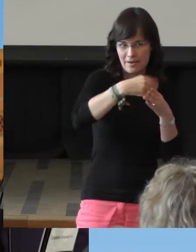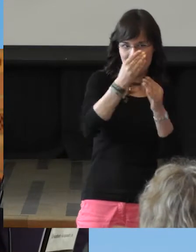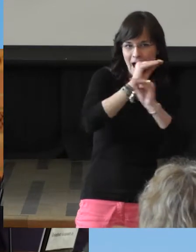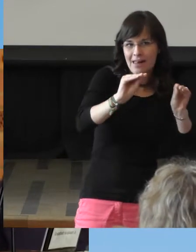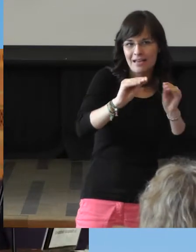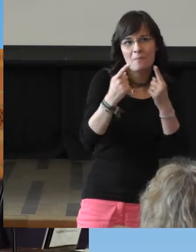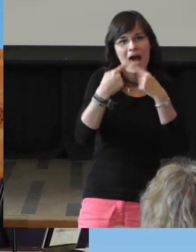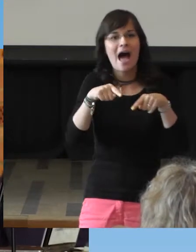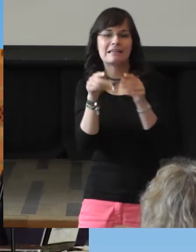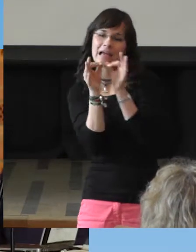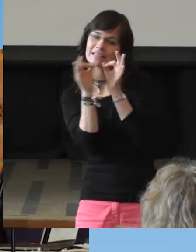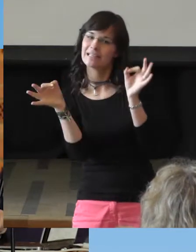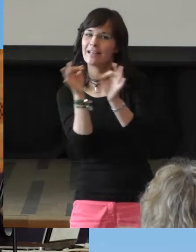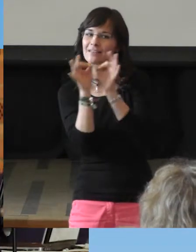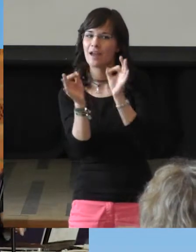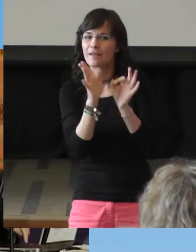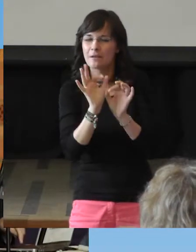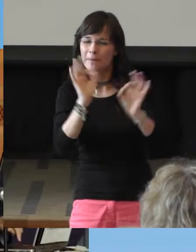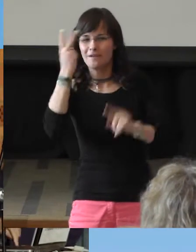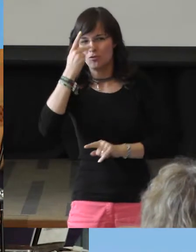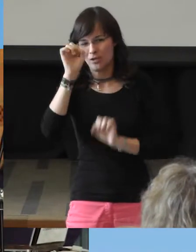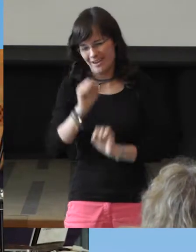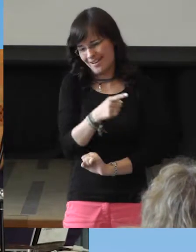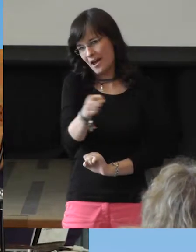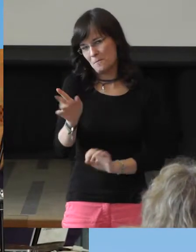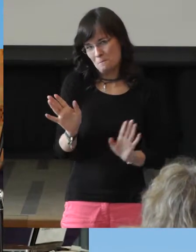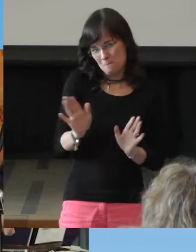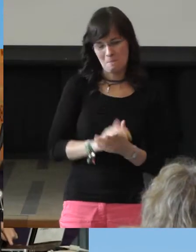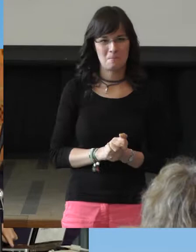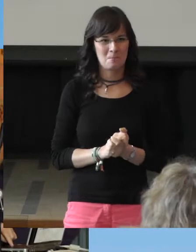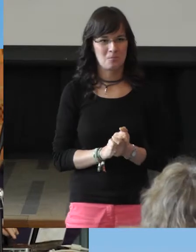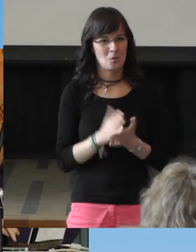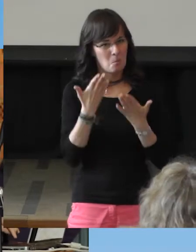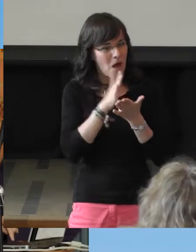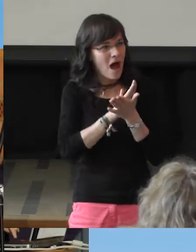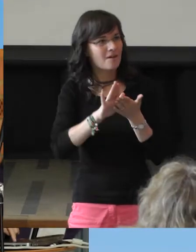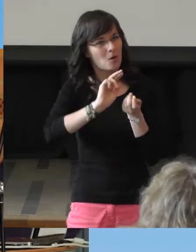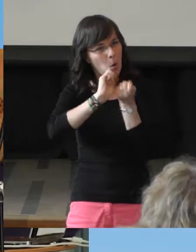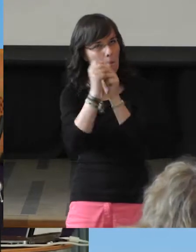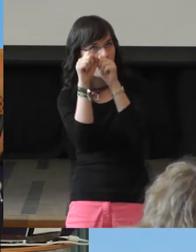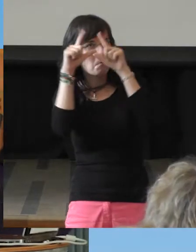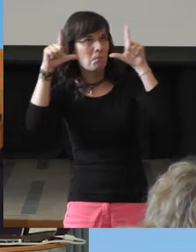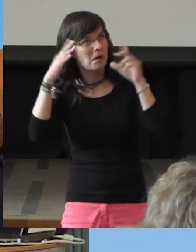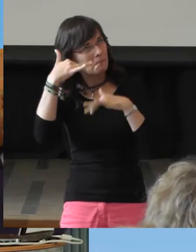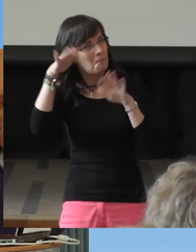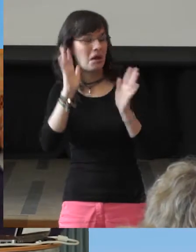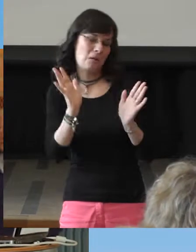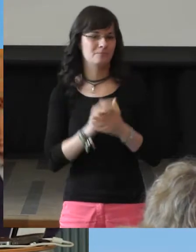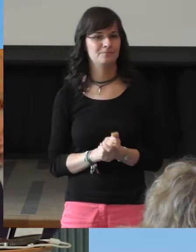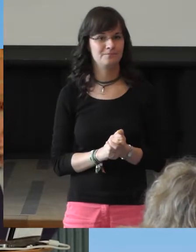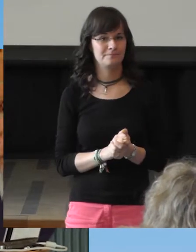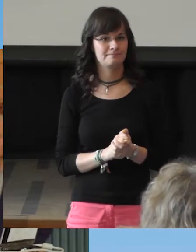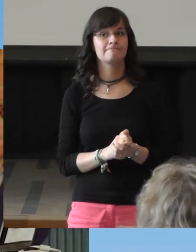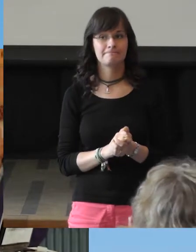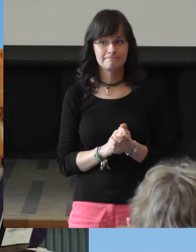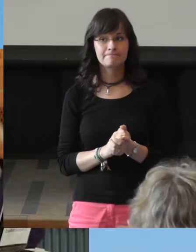leichter verständlich und oder noch etwas einprägsamer. Also wenn